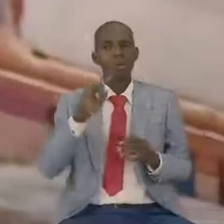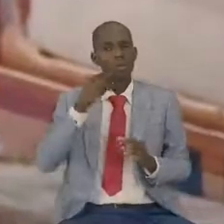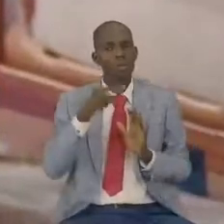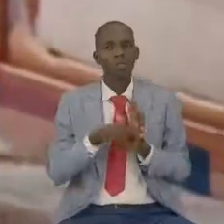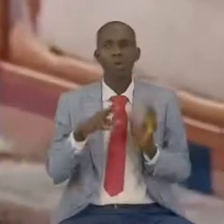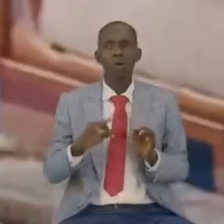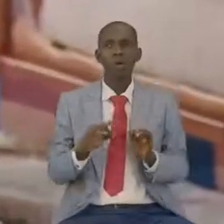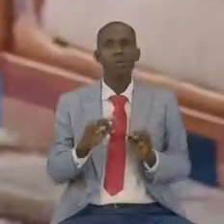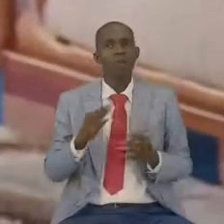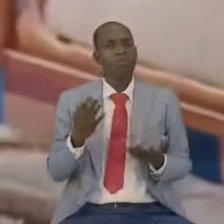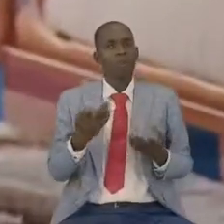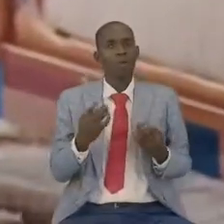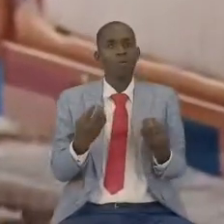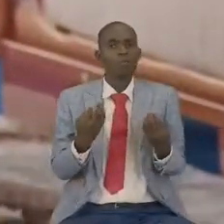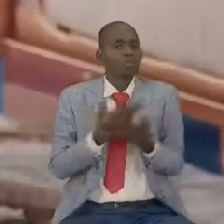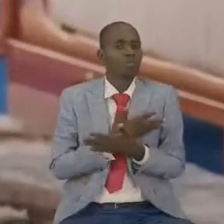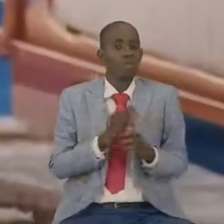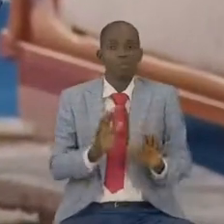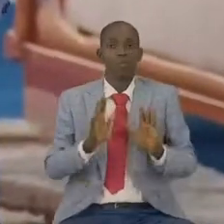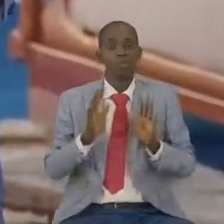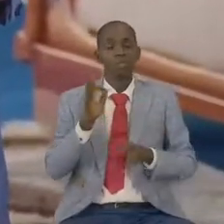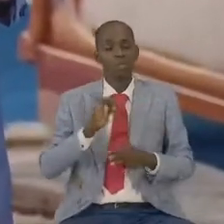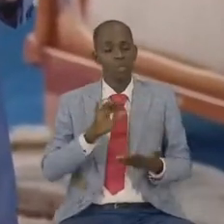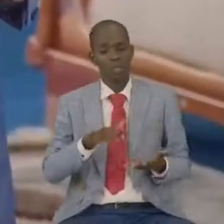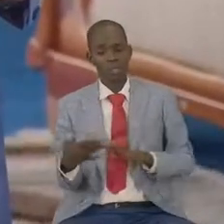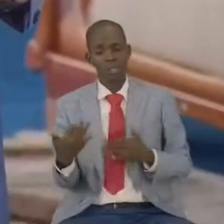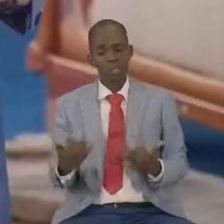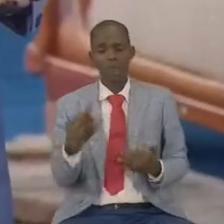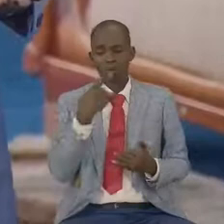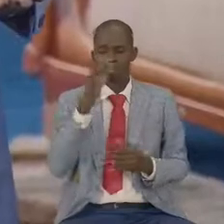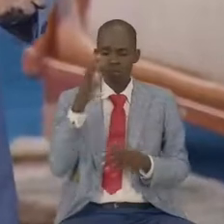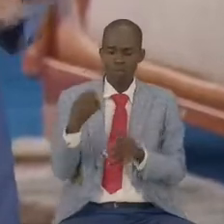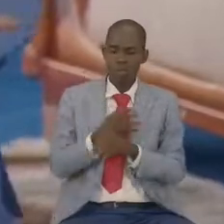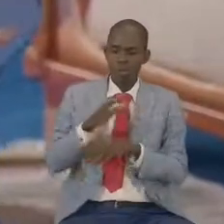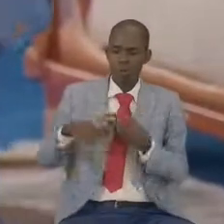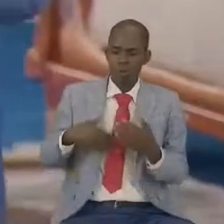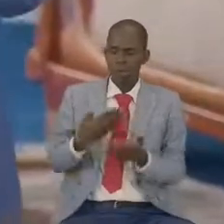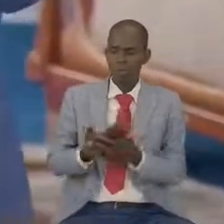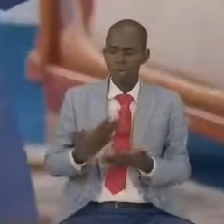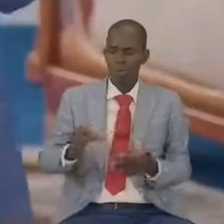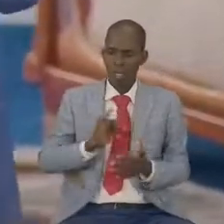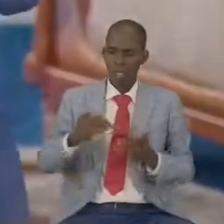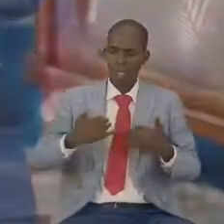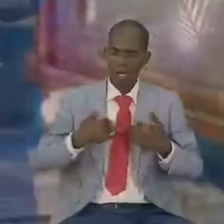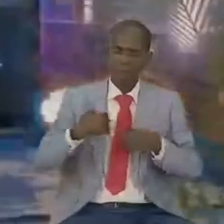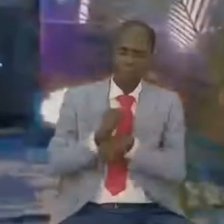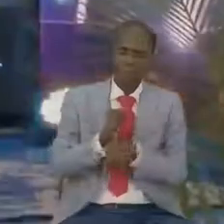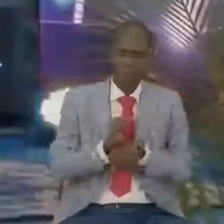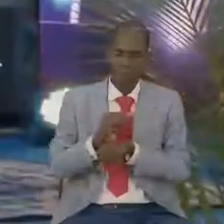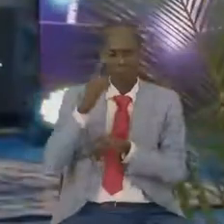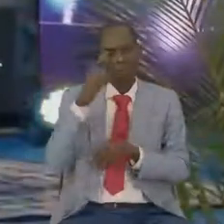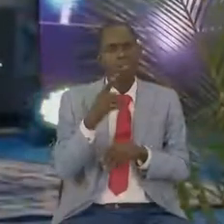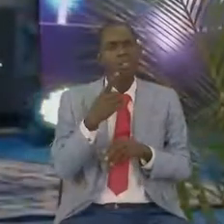maintenant. Oh, qui va hériter et prendre les choses que j'ai pourvues? L'amertume en regardant un